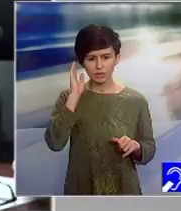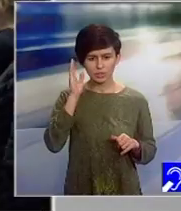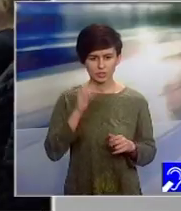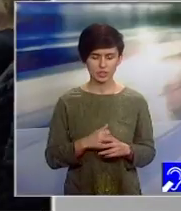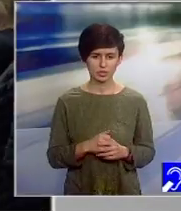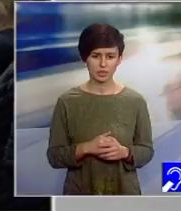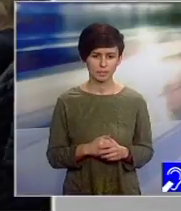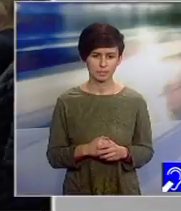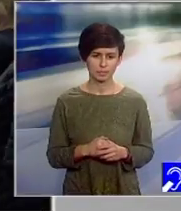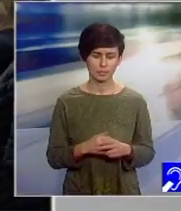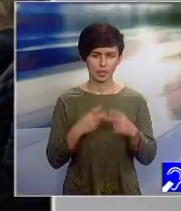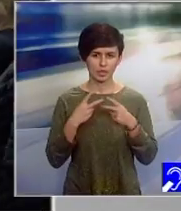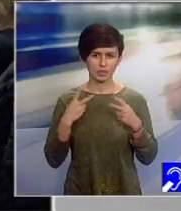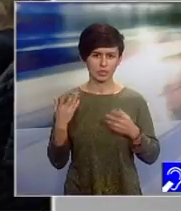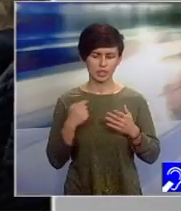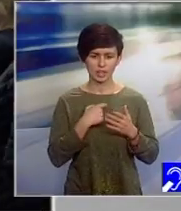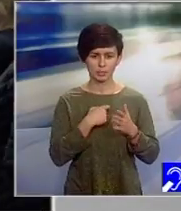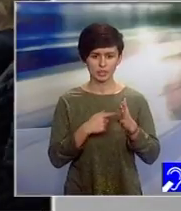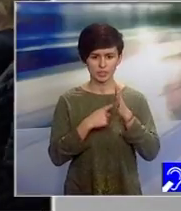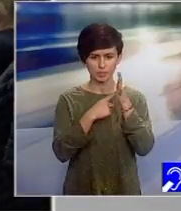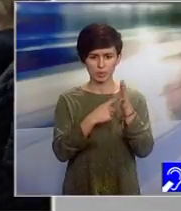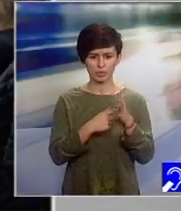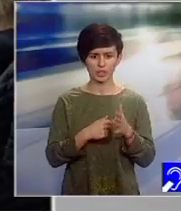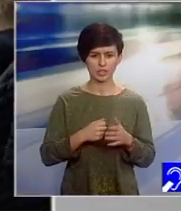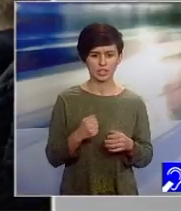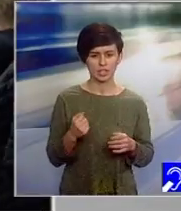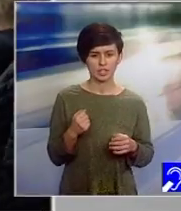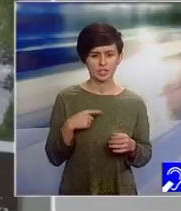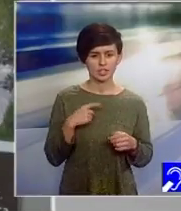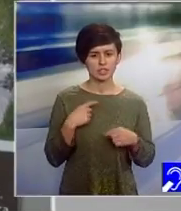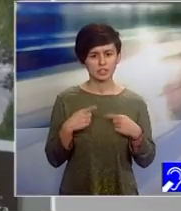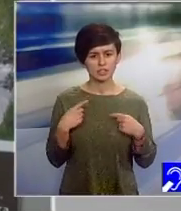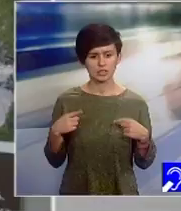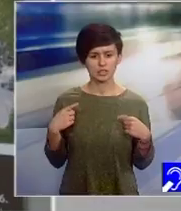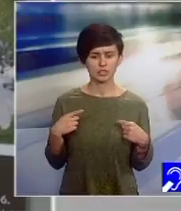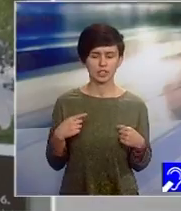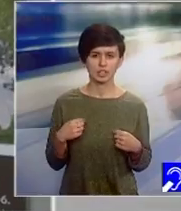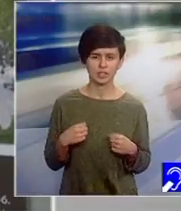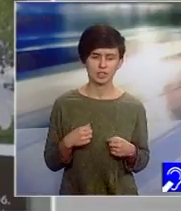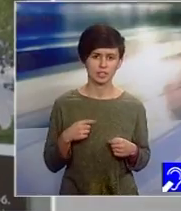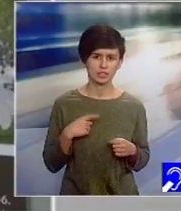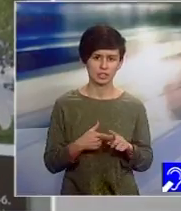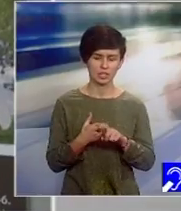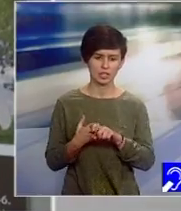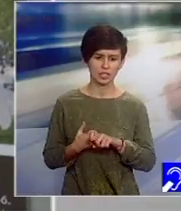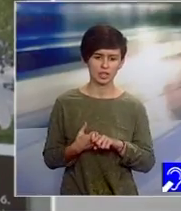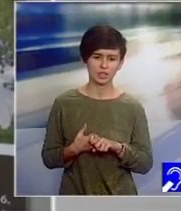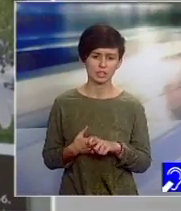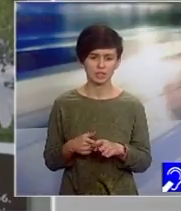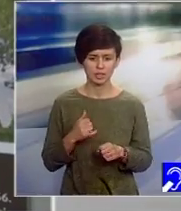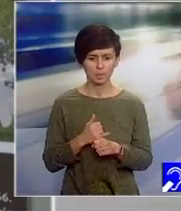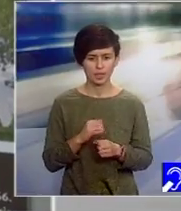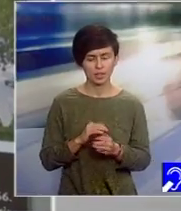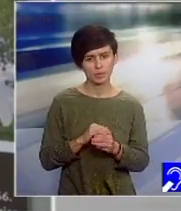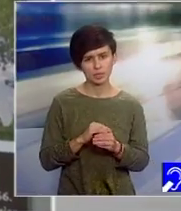care pot fi promovate în mediul rural sunt foarte diverse. Ele țin atât de patrimoniul arhitectural, de patrimoniul mobil de foarte